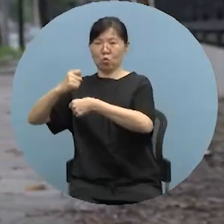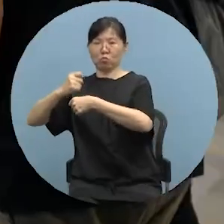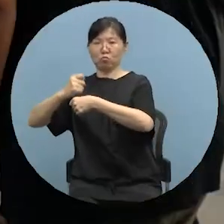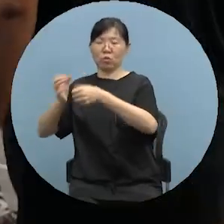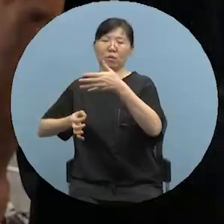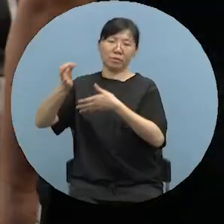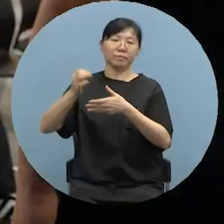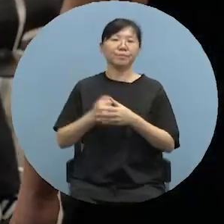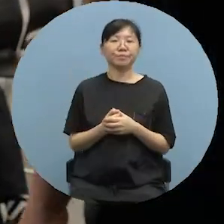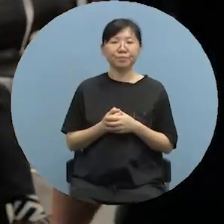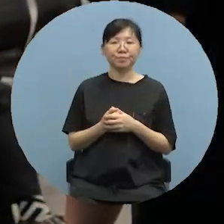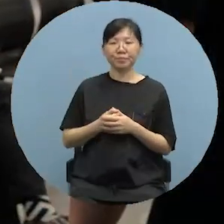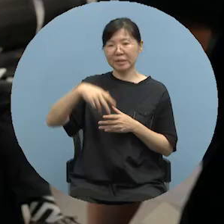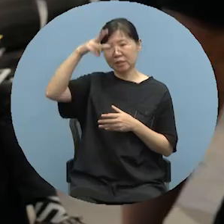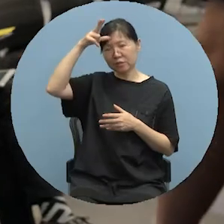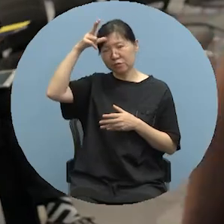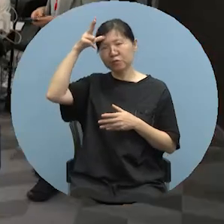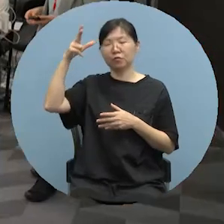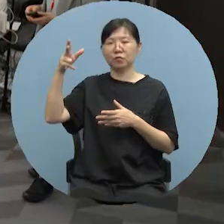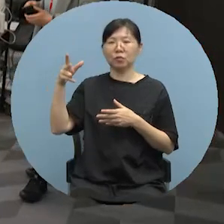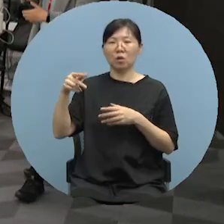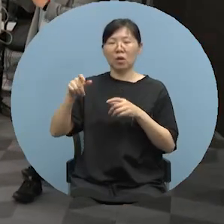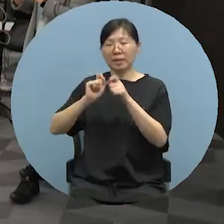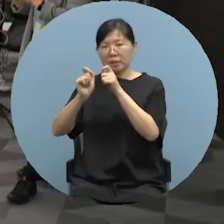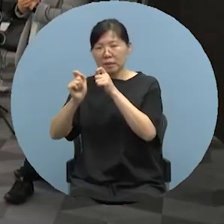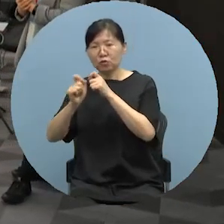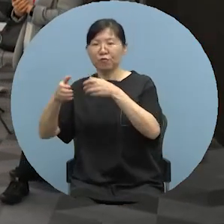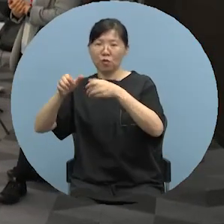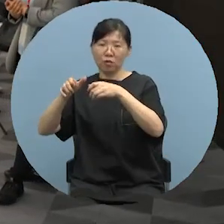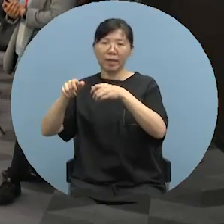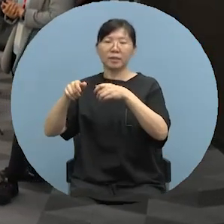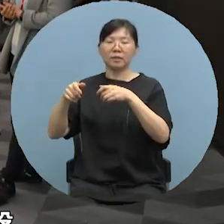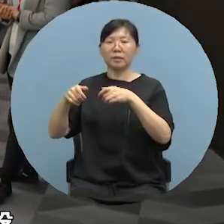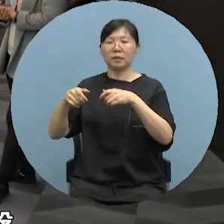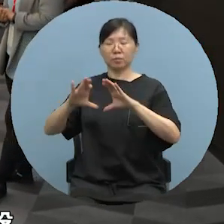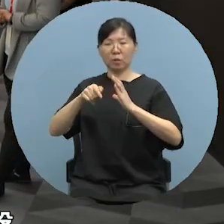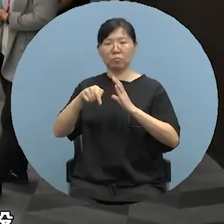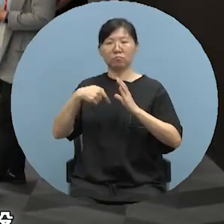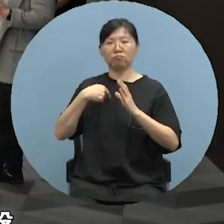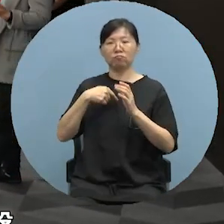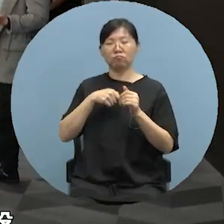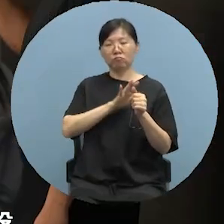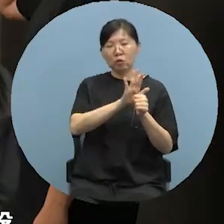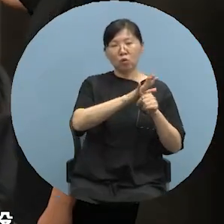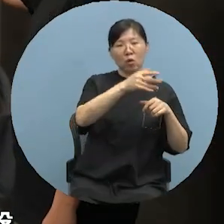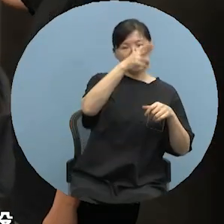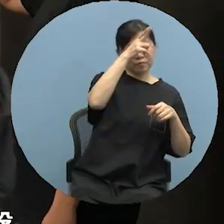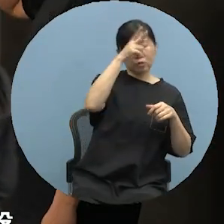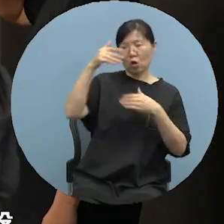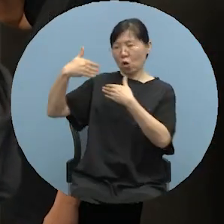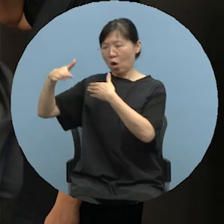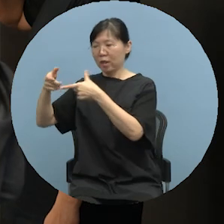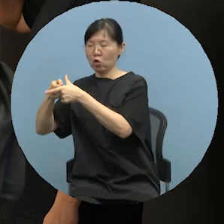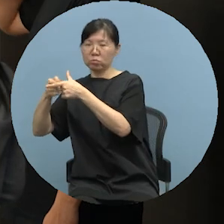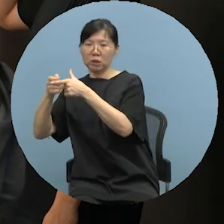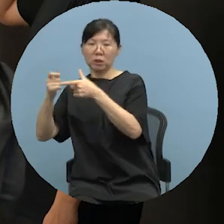率。 政府資訊科技總監辦公室希望透過比賽加強政府部門和業界的聯繫，